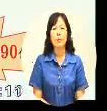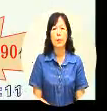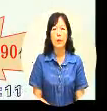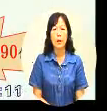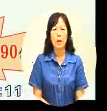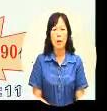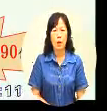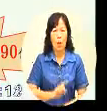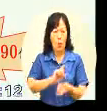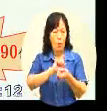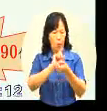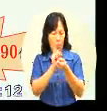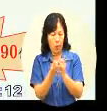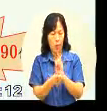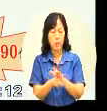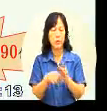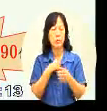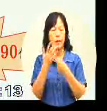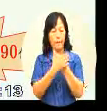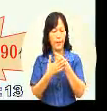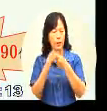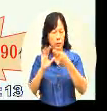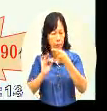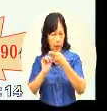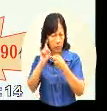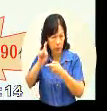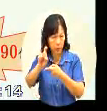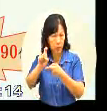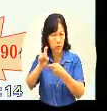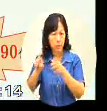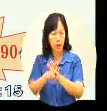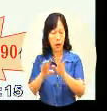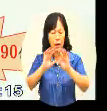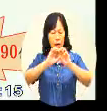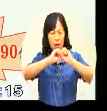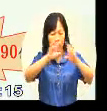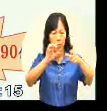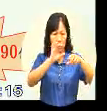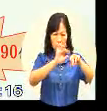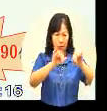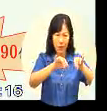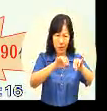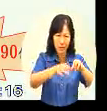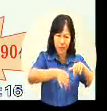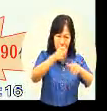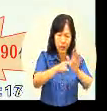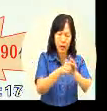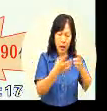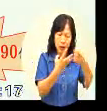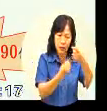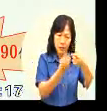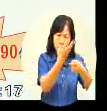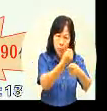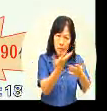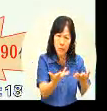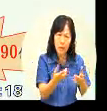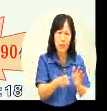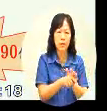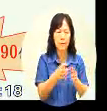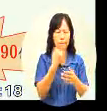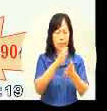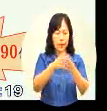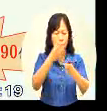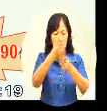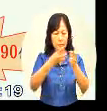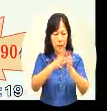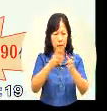换句话说呢，你要维持10%呢，公告地价要涨几%，就是把这公告限值这三年